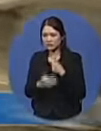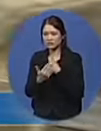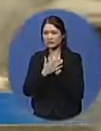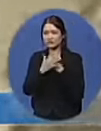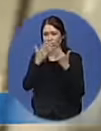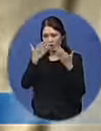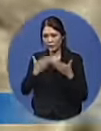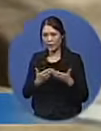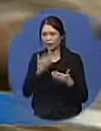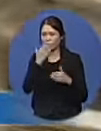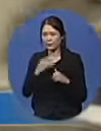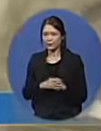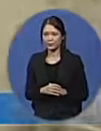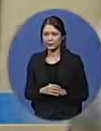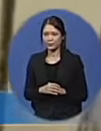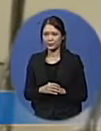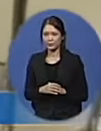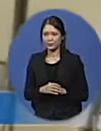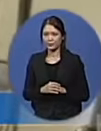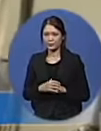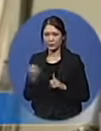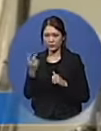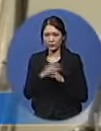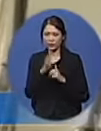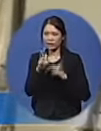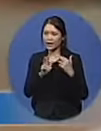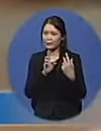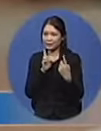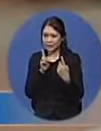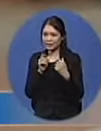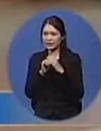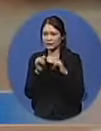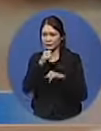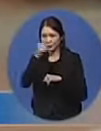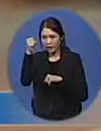지원사업이 이루어지고 있습니다. 한편